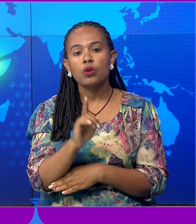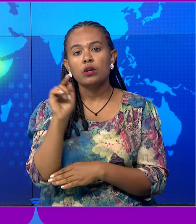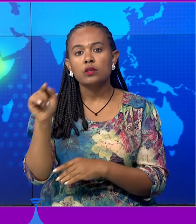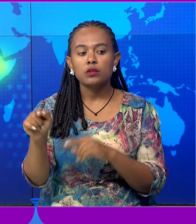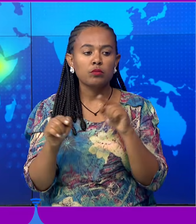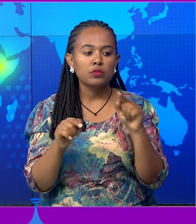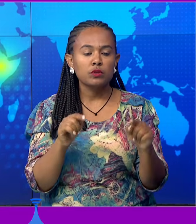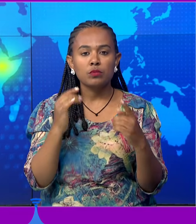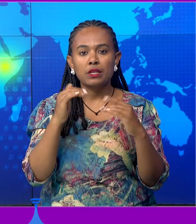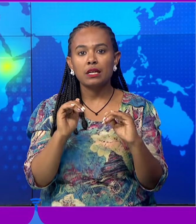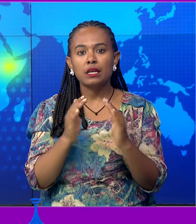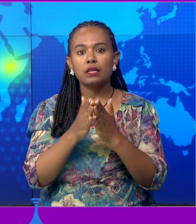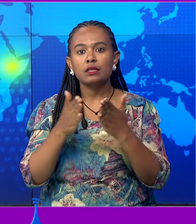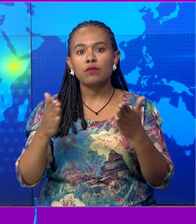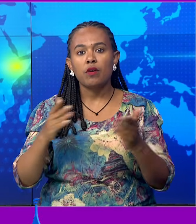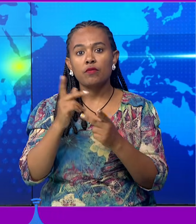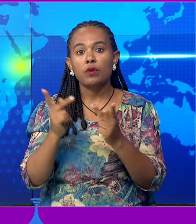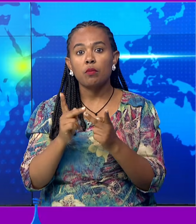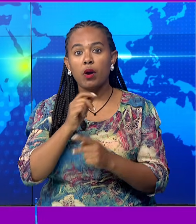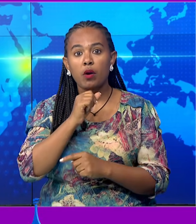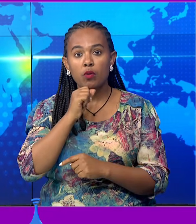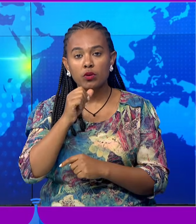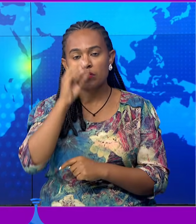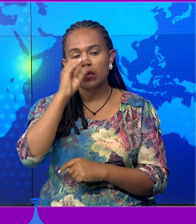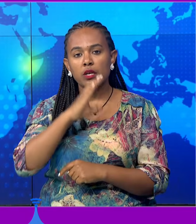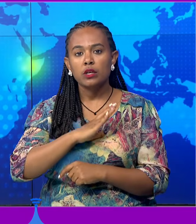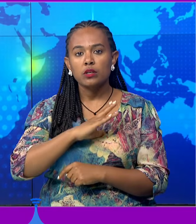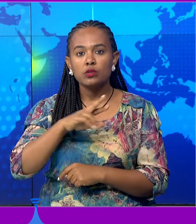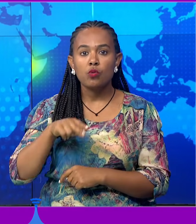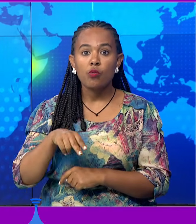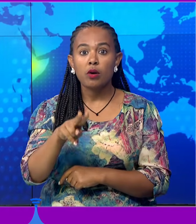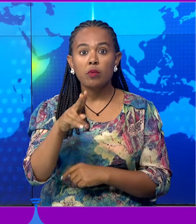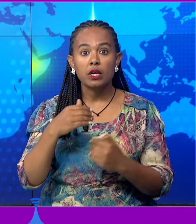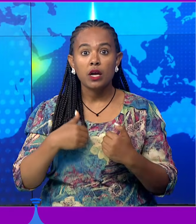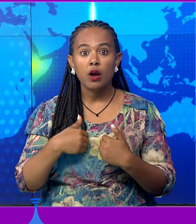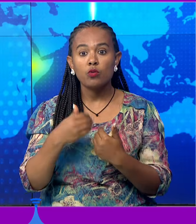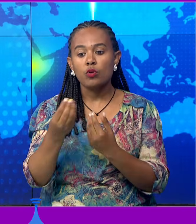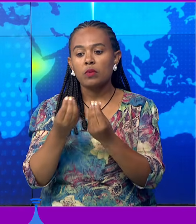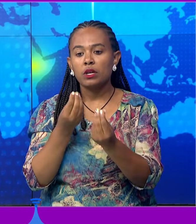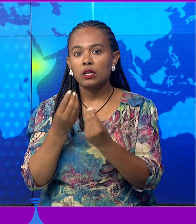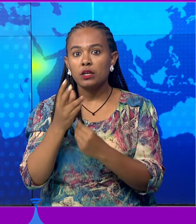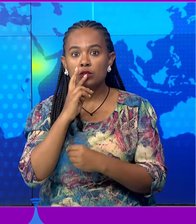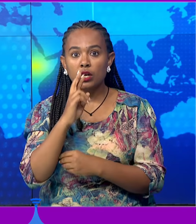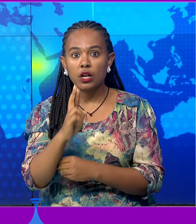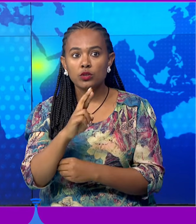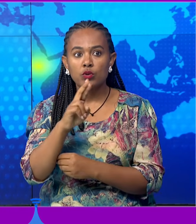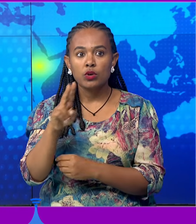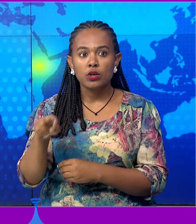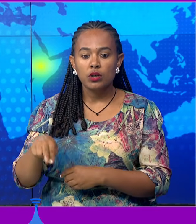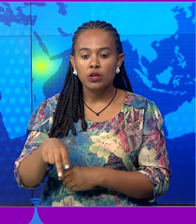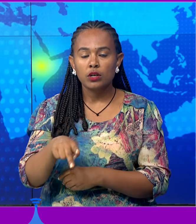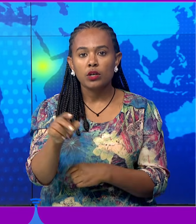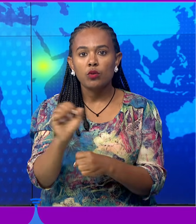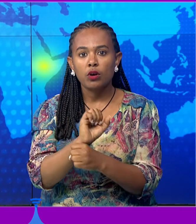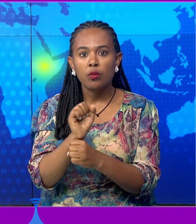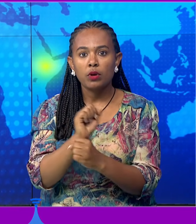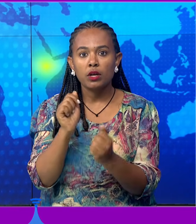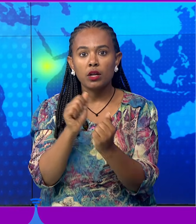እዚህም መጠነኛ ሰፋፊም ባይሆኑ የሰው ወክ ማድረጊያ ካሉ መነገጃ ናቸው። እግረኛው ይመጣና ከመኪና